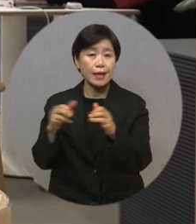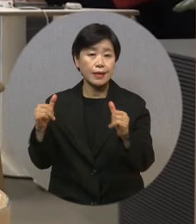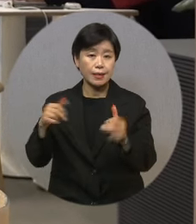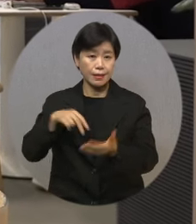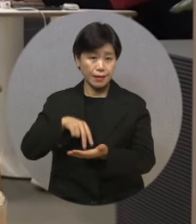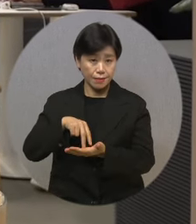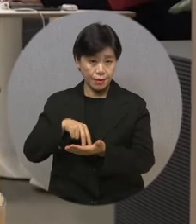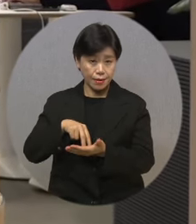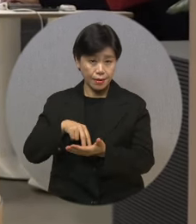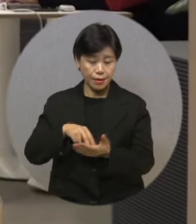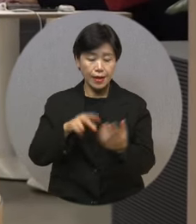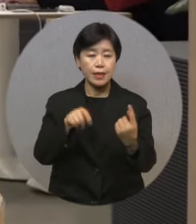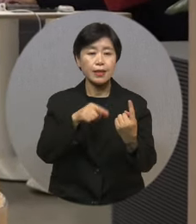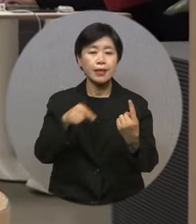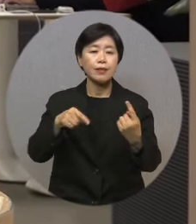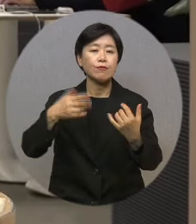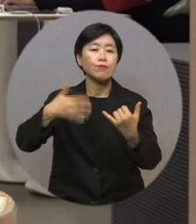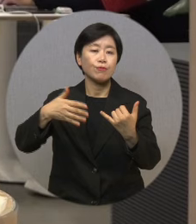유튜버로도